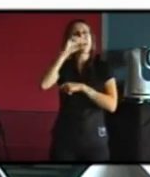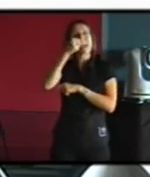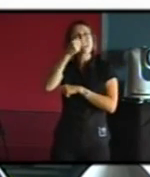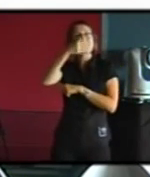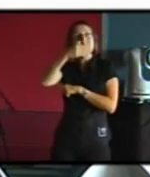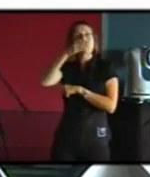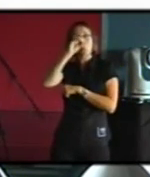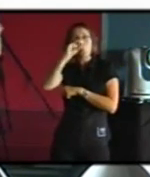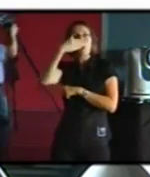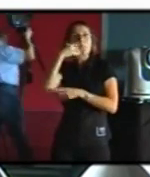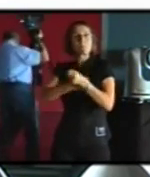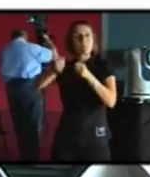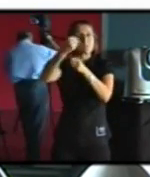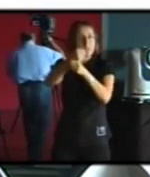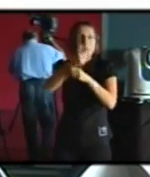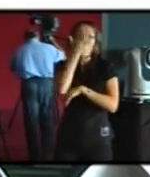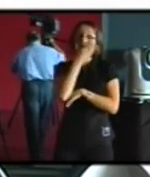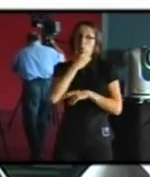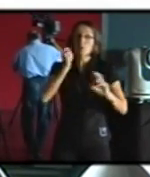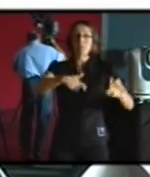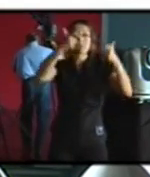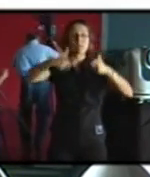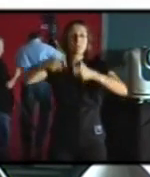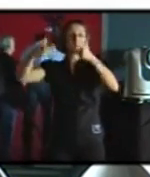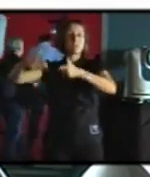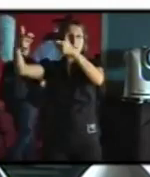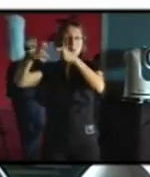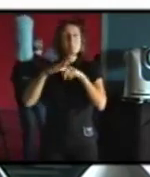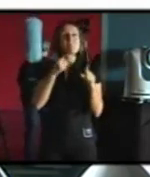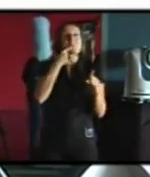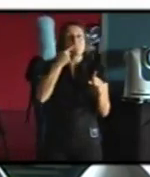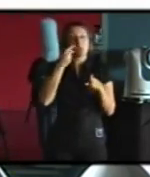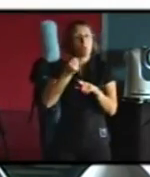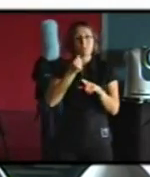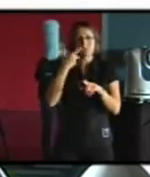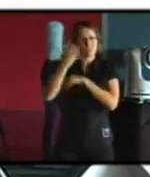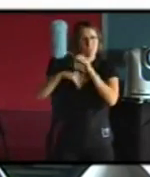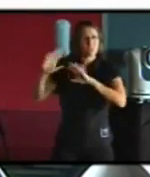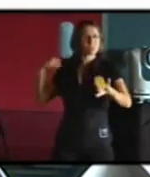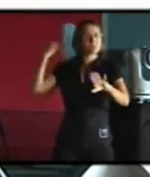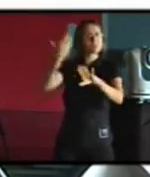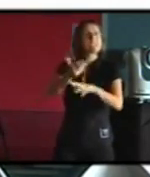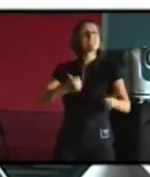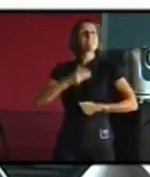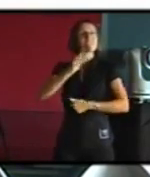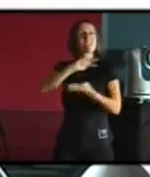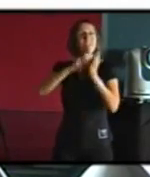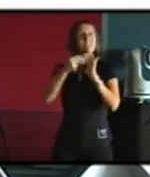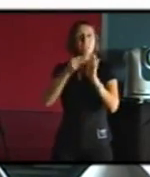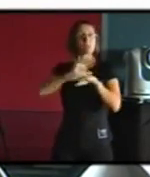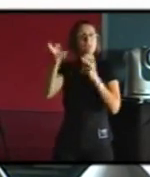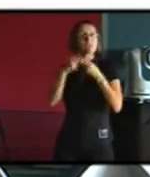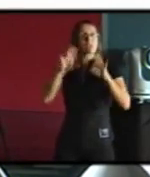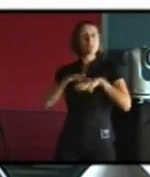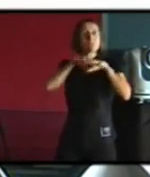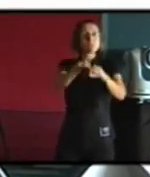assez beaux, que vous voyez là, qui aujourd'hui ont été occupés pendant de très longues années par les services techniques de la ville. Les services techniques,